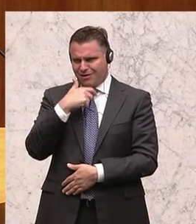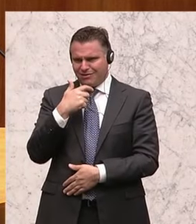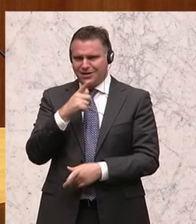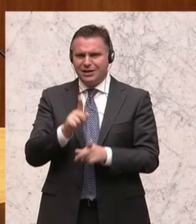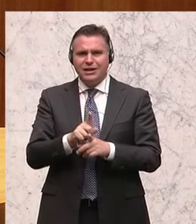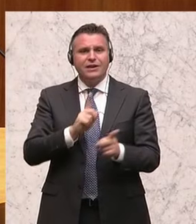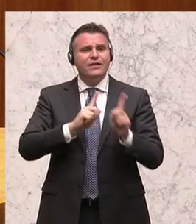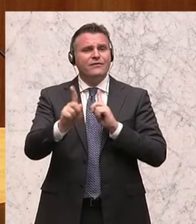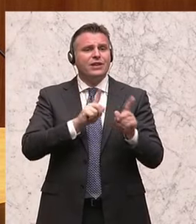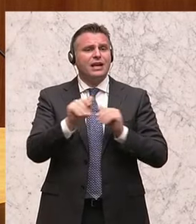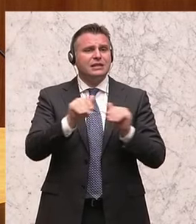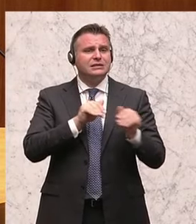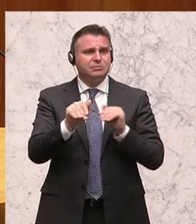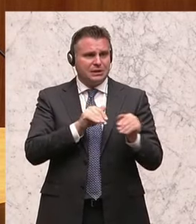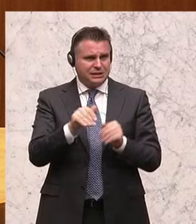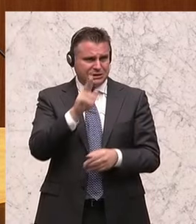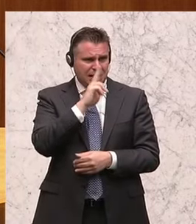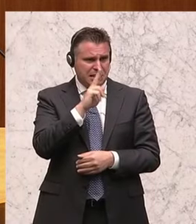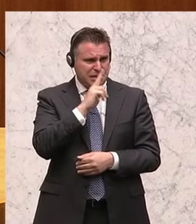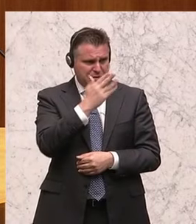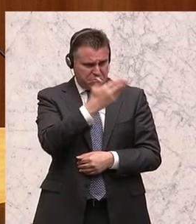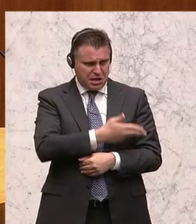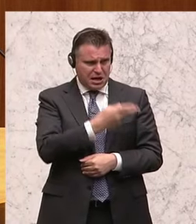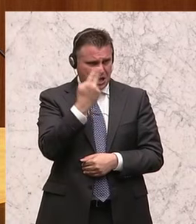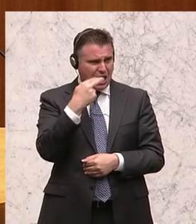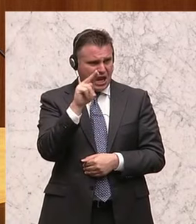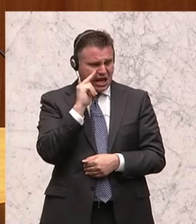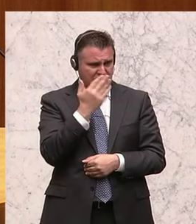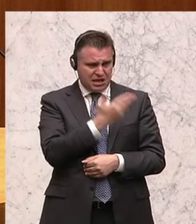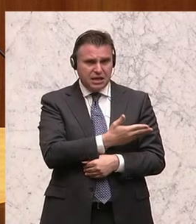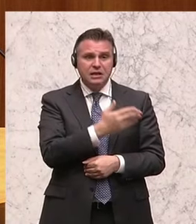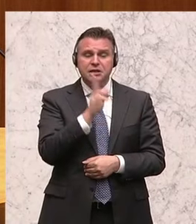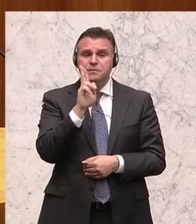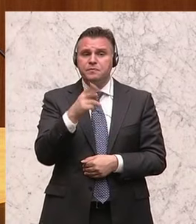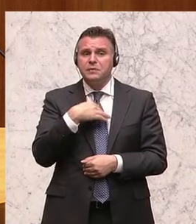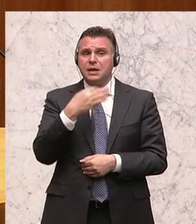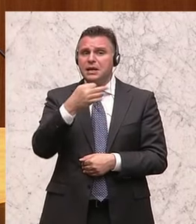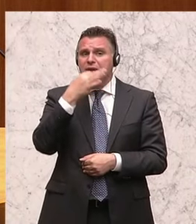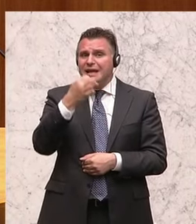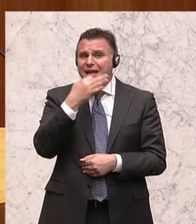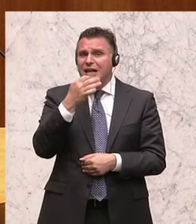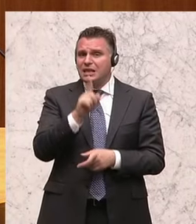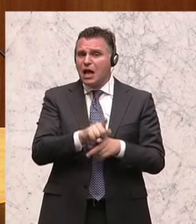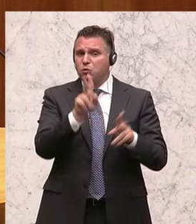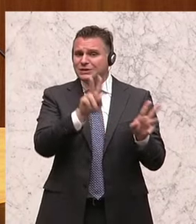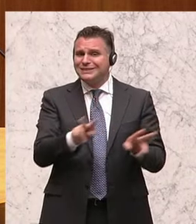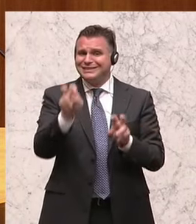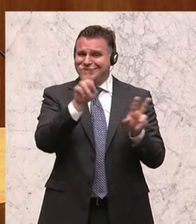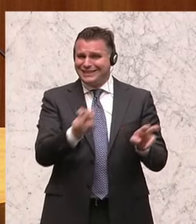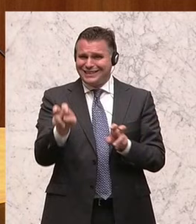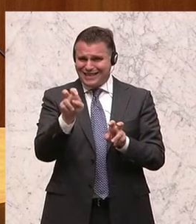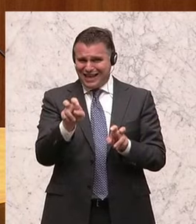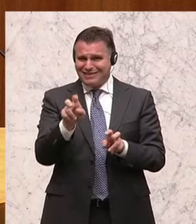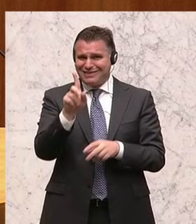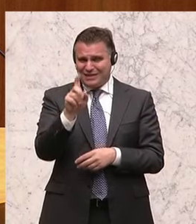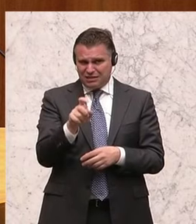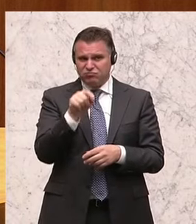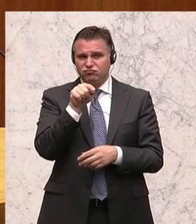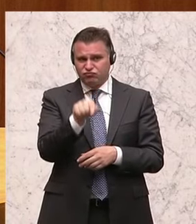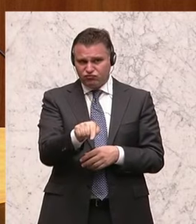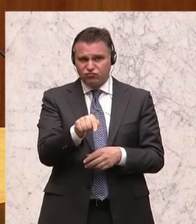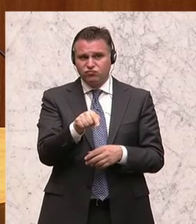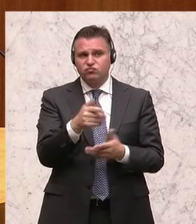Herr Verkehrsminister, ich bin jetzt nicht so weit, meine Rede mit einem Zitat zu beginnen, dass